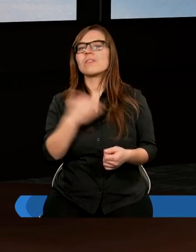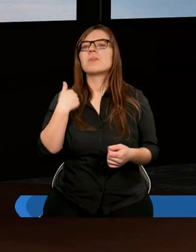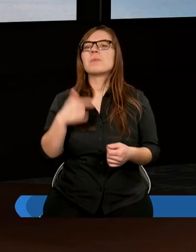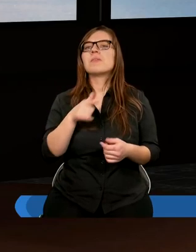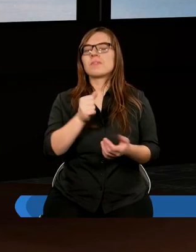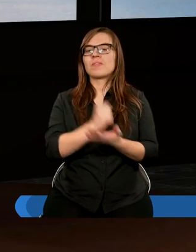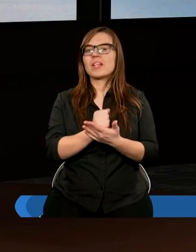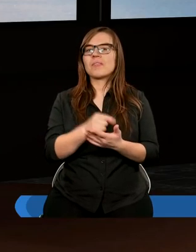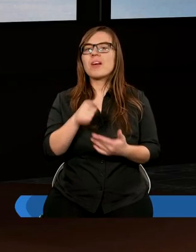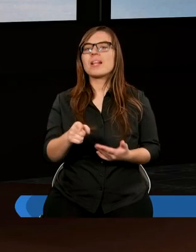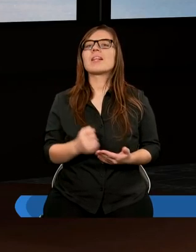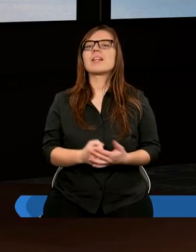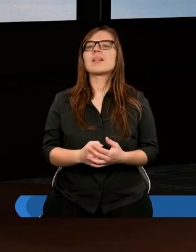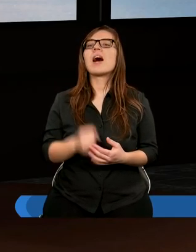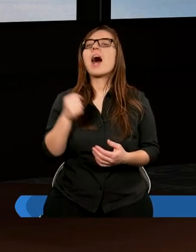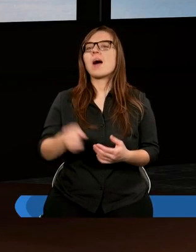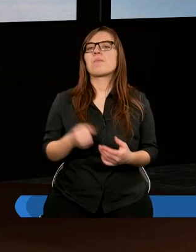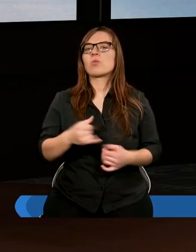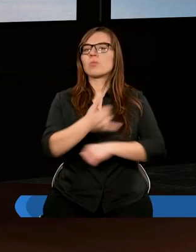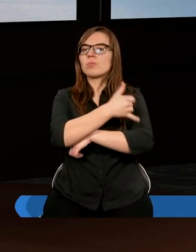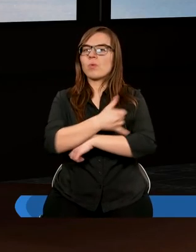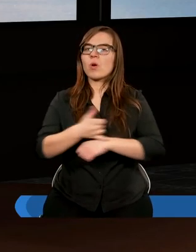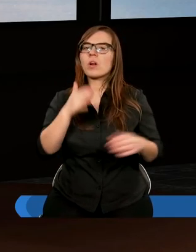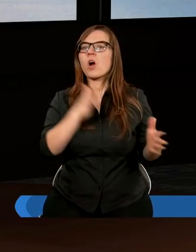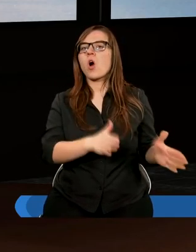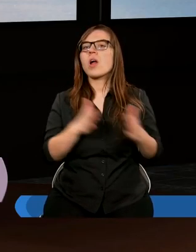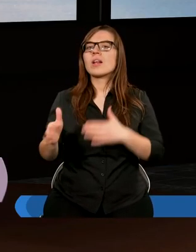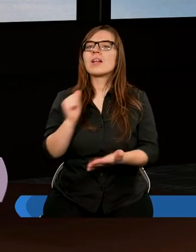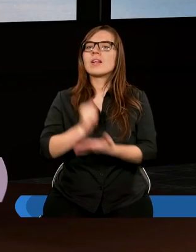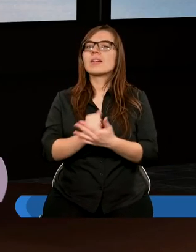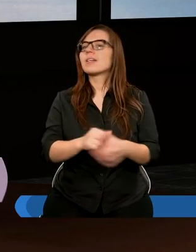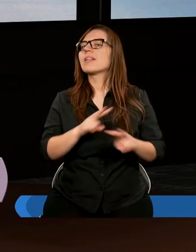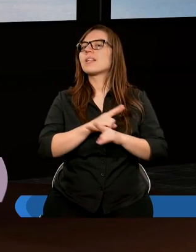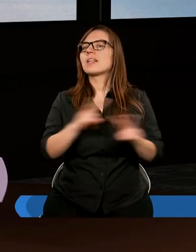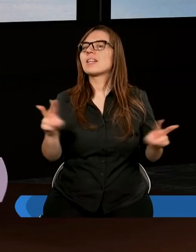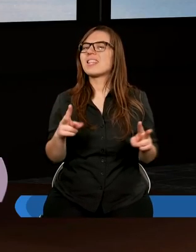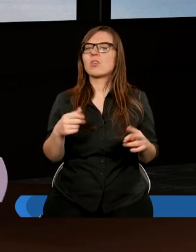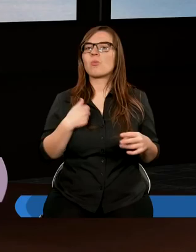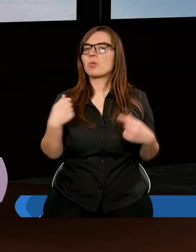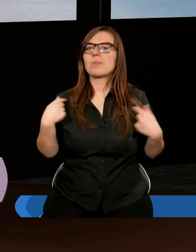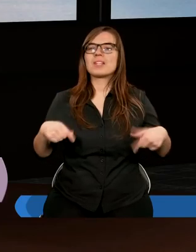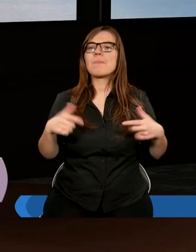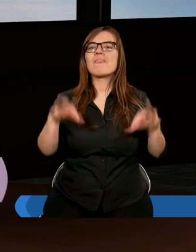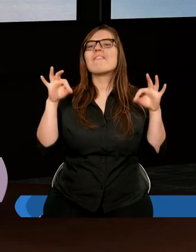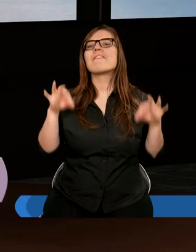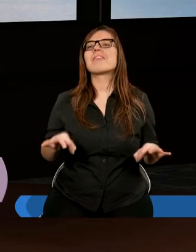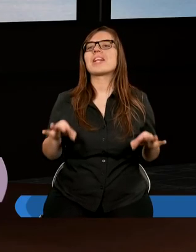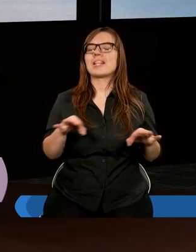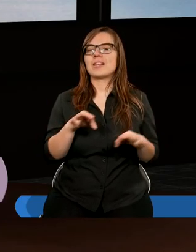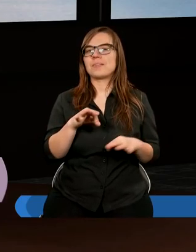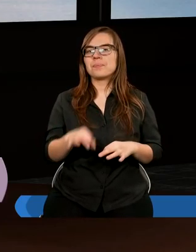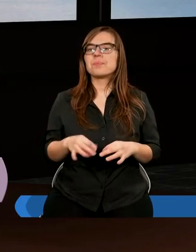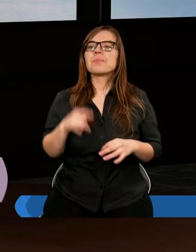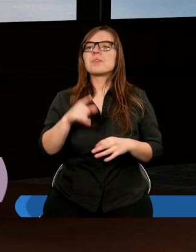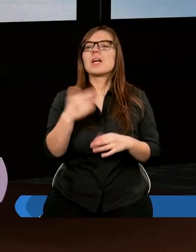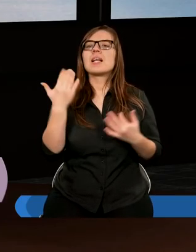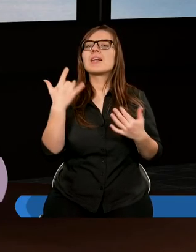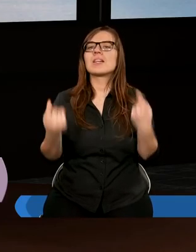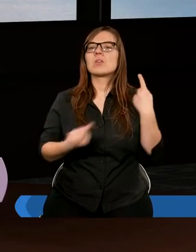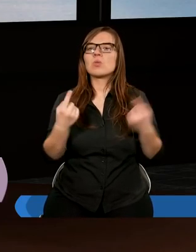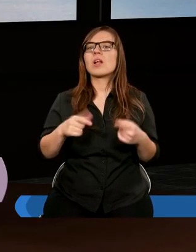kwestia i apostoł podkreśla kolejną sprawę. Nikomu nic winni nie bądźcie. Jeżeli sytuacja